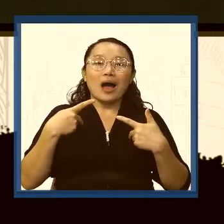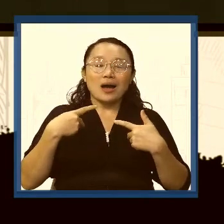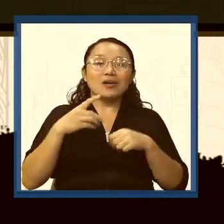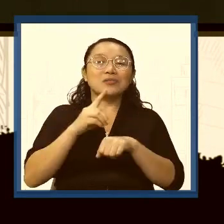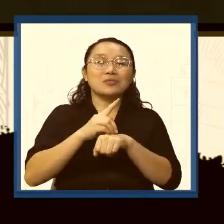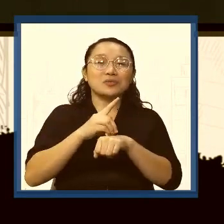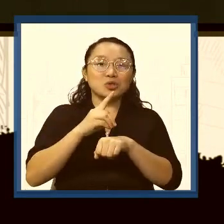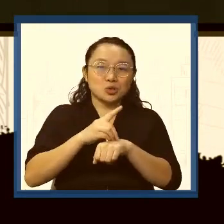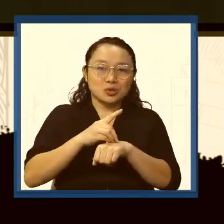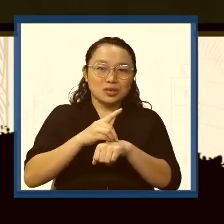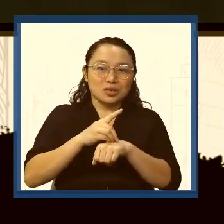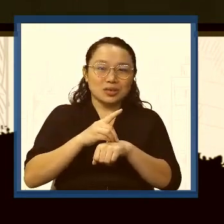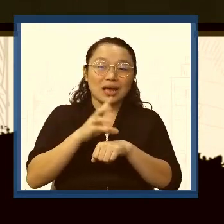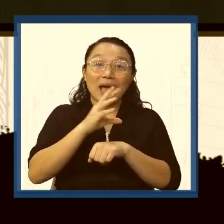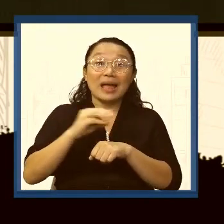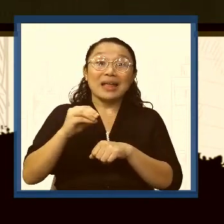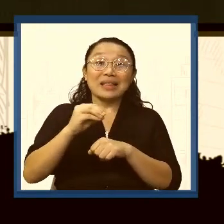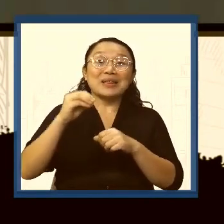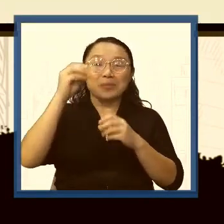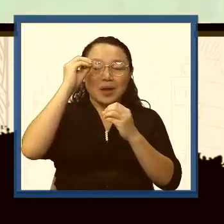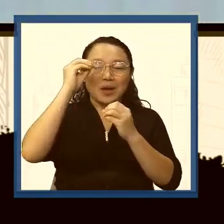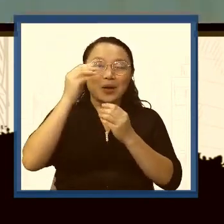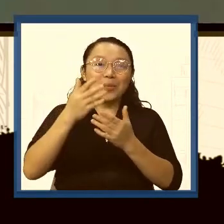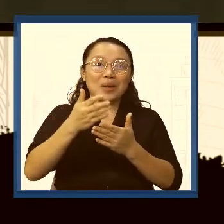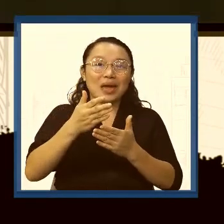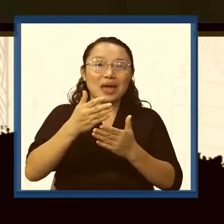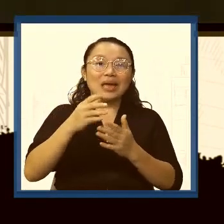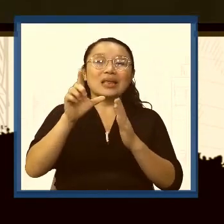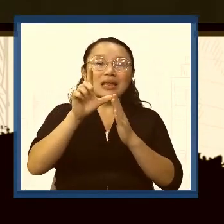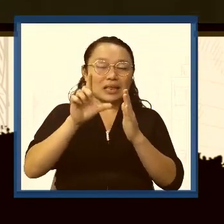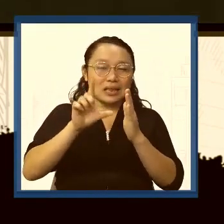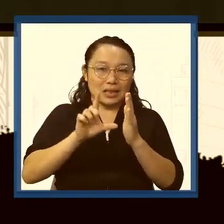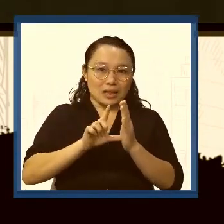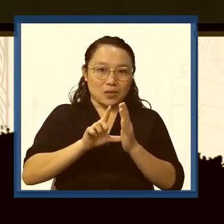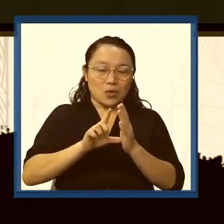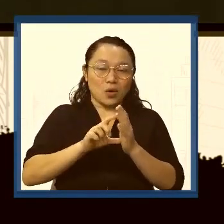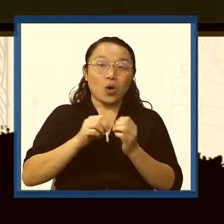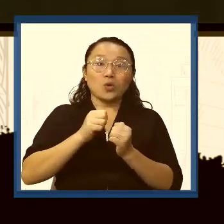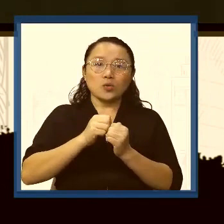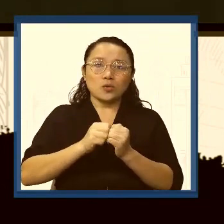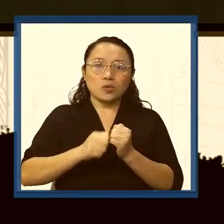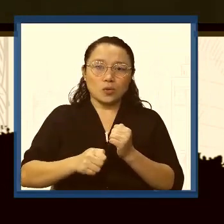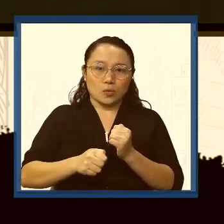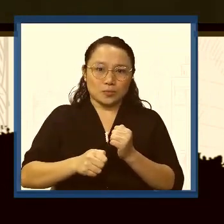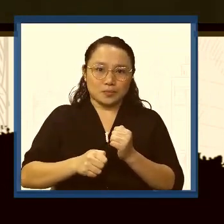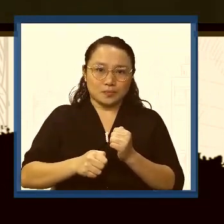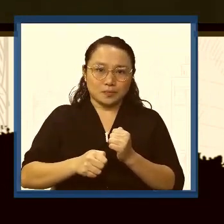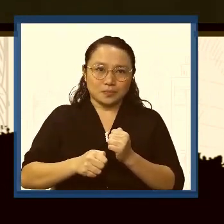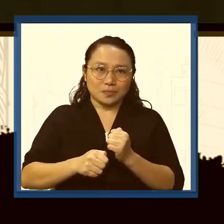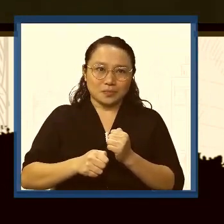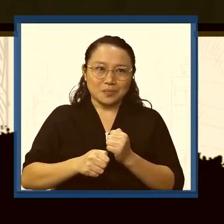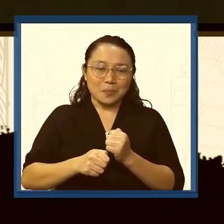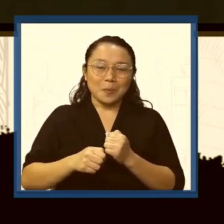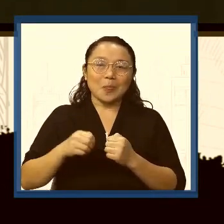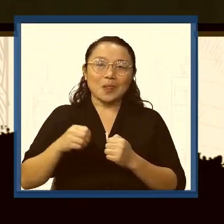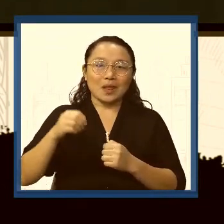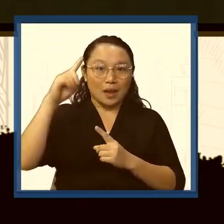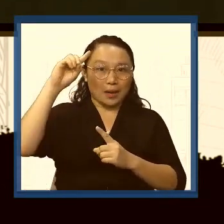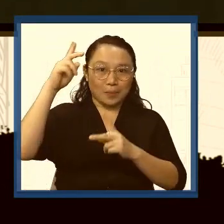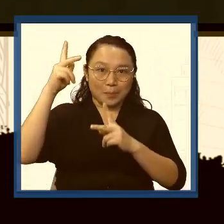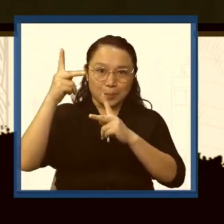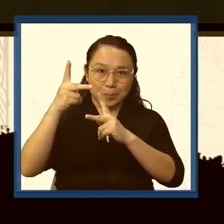din kalibutan, mao ang pagtuman sa kasuguan sa Dios. Busa, kining maong